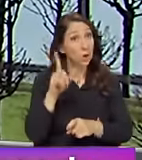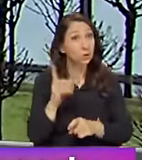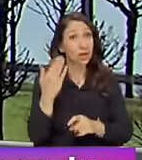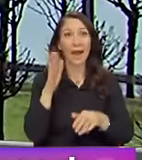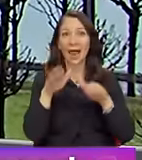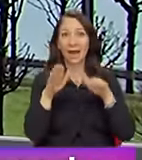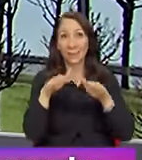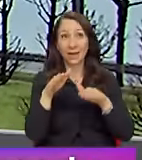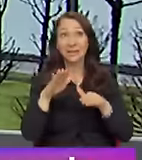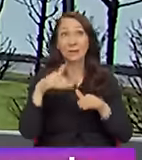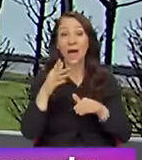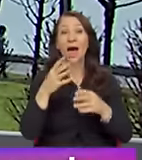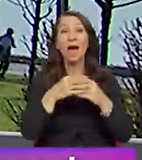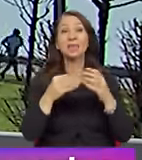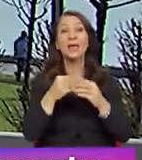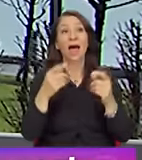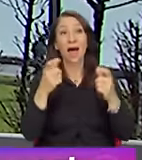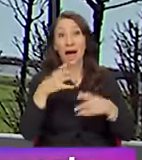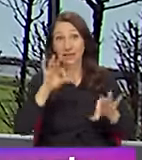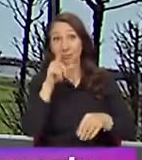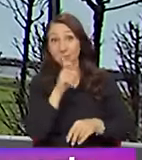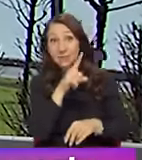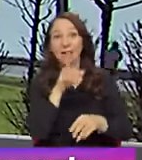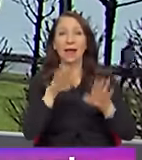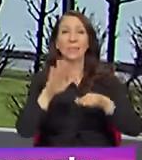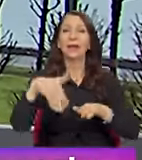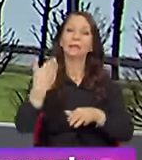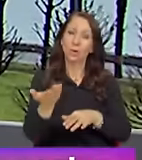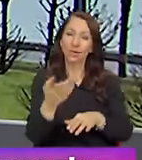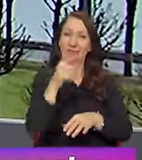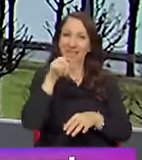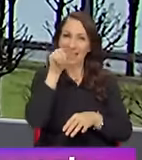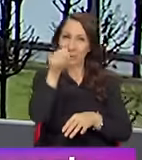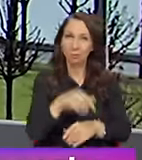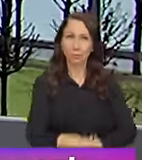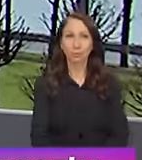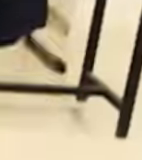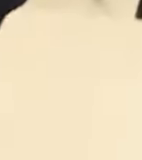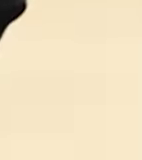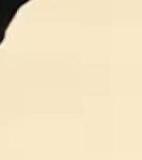öncesinde reklamların ardından Adana Çukurova hazır mı? Reklamlardan sonra sizdeyiz.